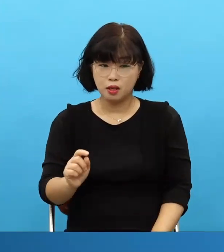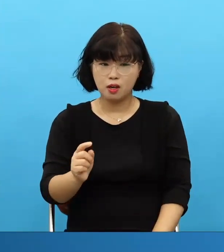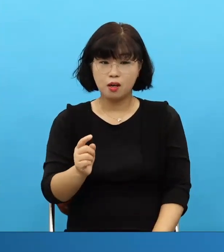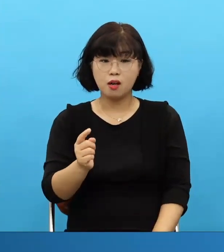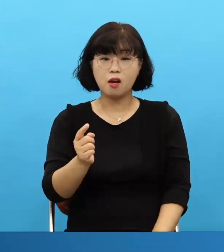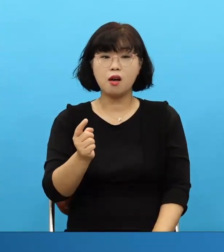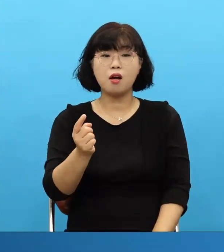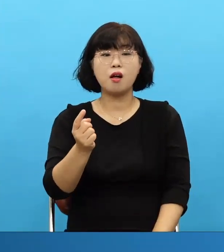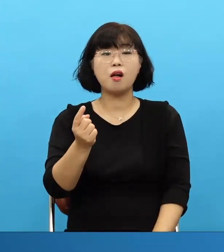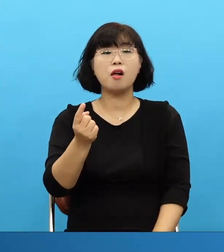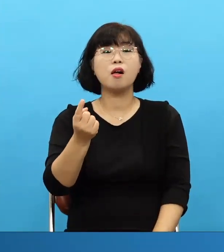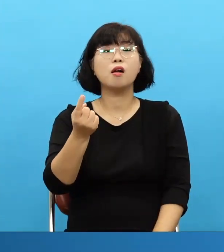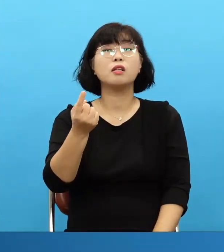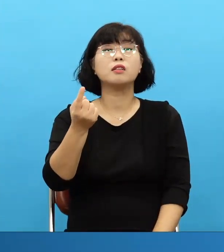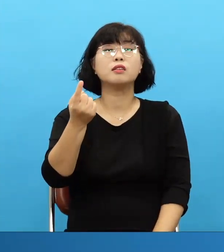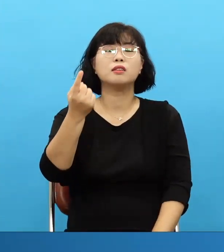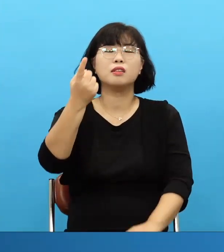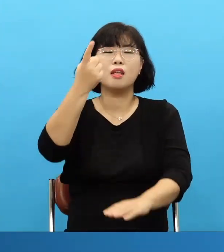흘림이라.